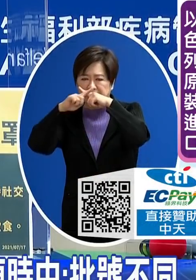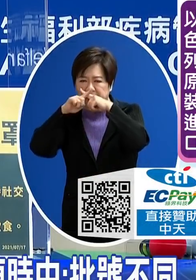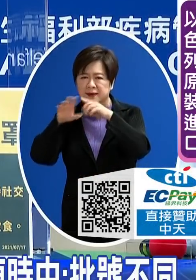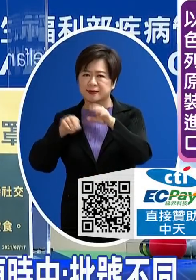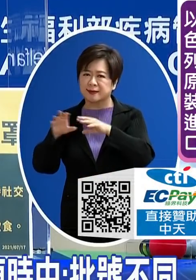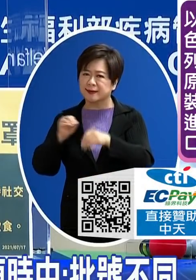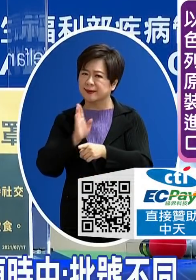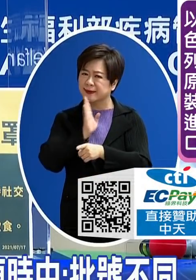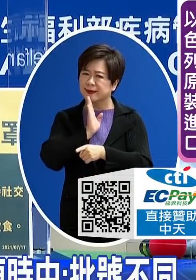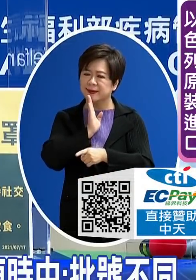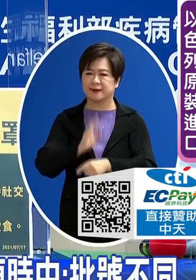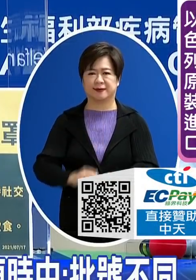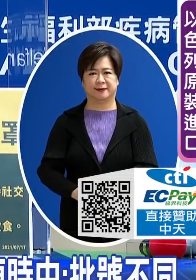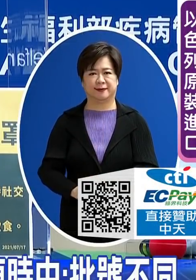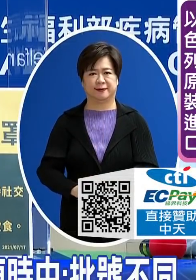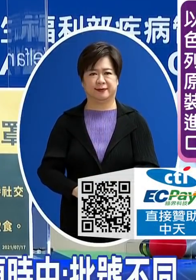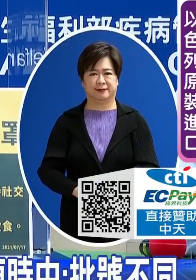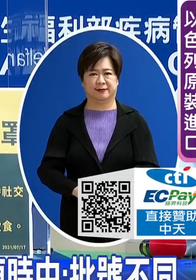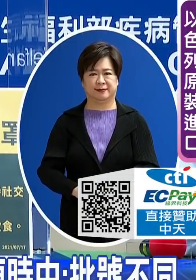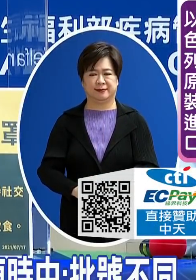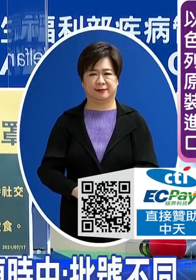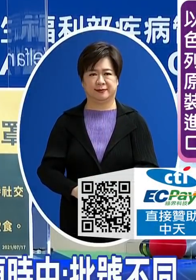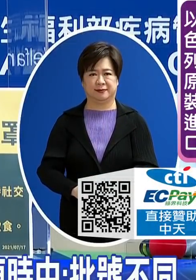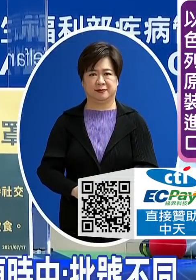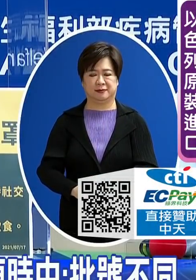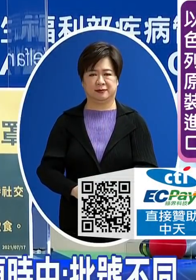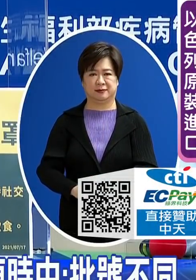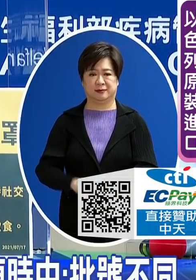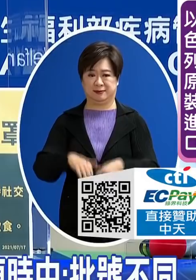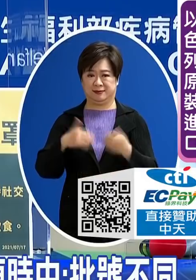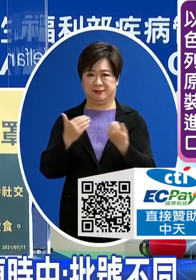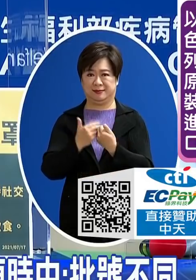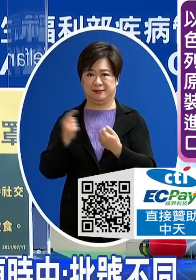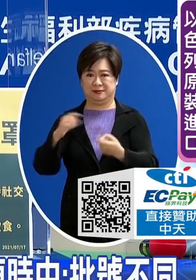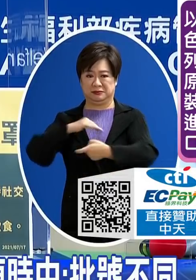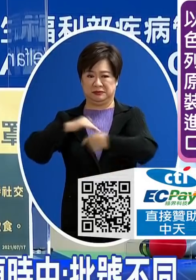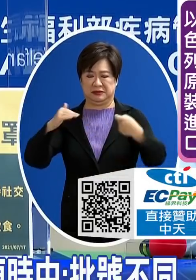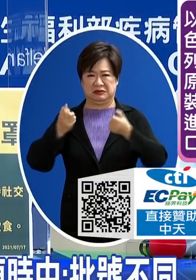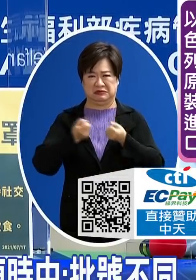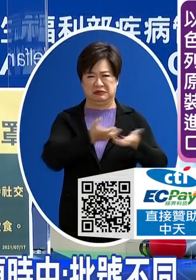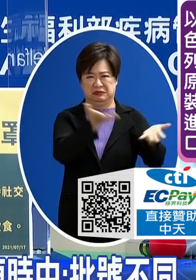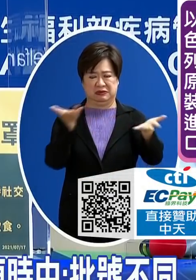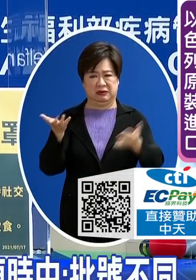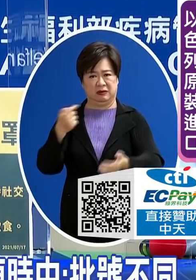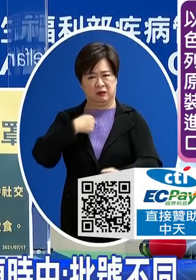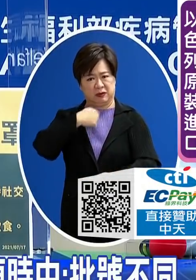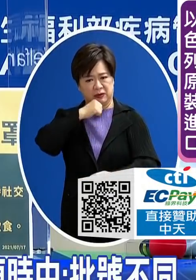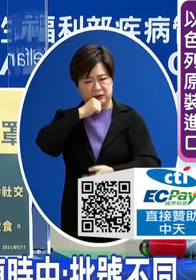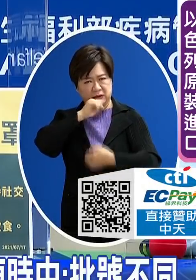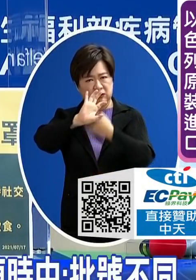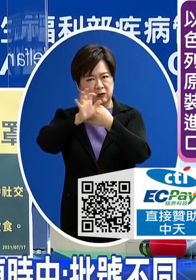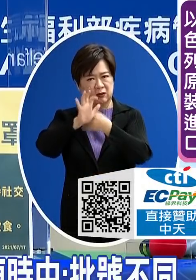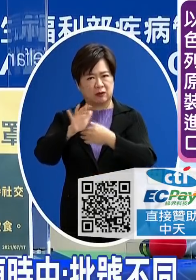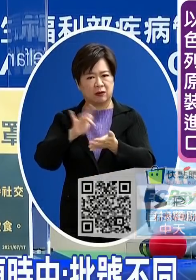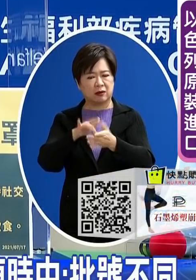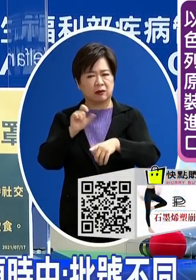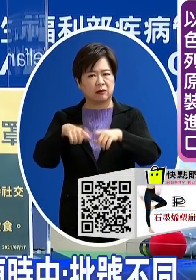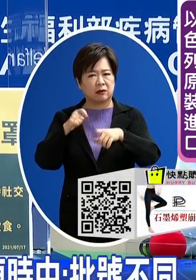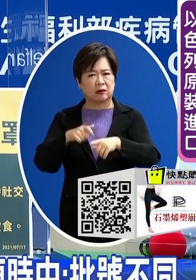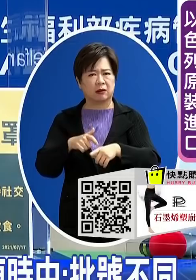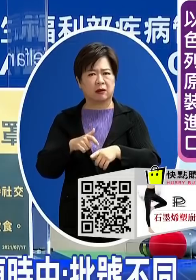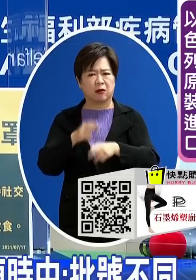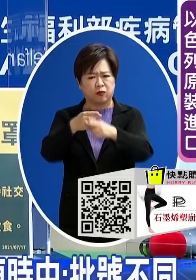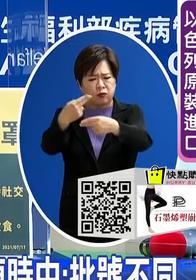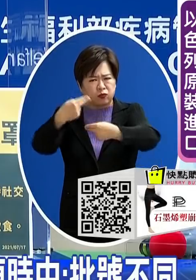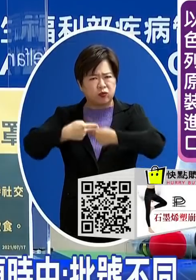料在。好，那这样会其实会将来对我们国家跟其他国家的药厂之间的互信，好，其实会